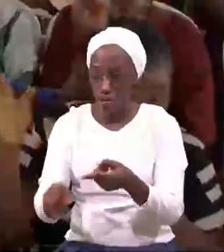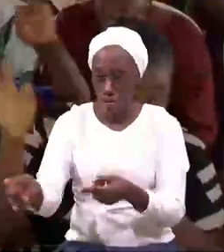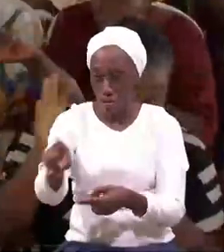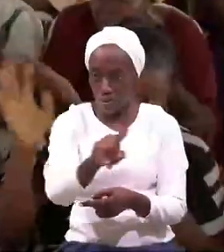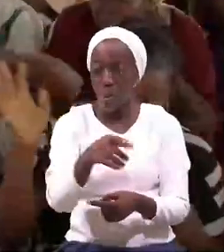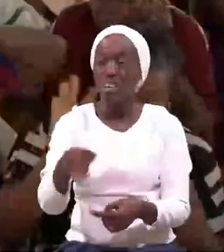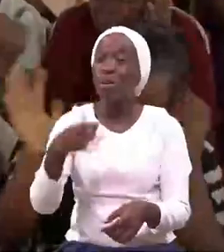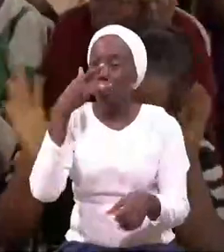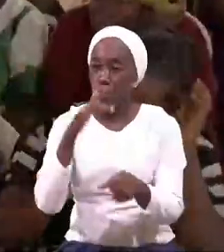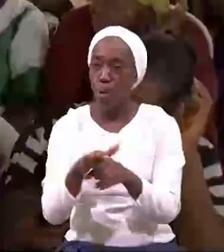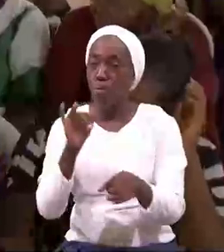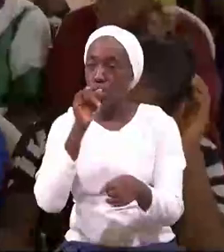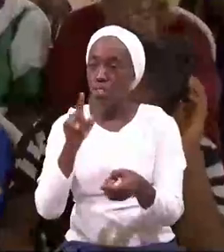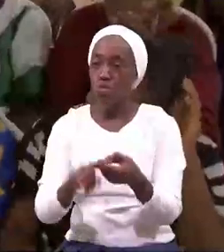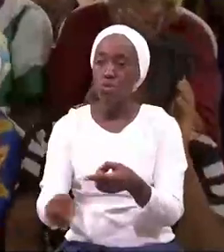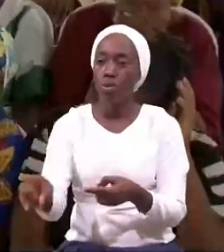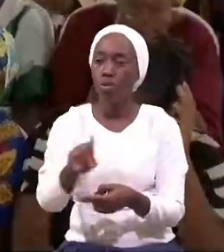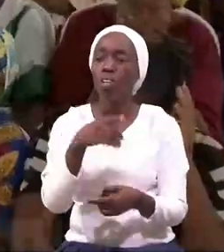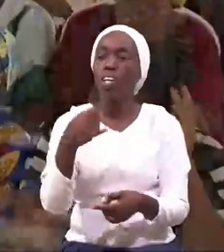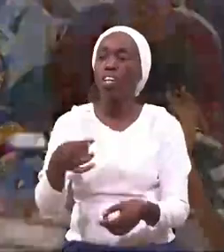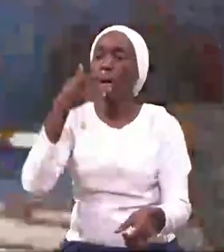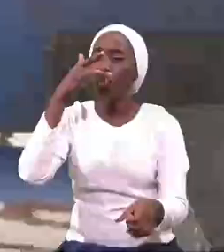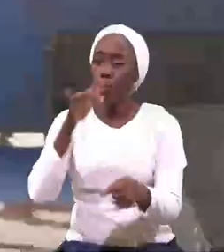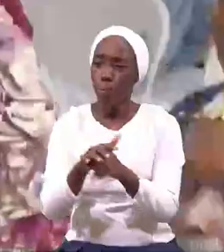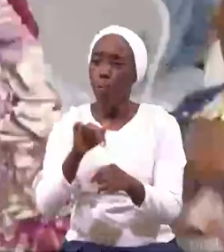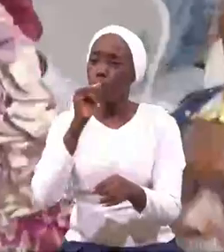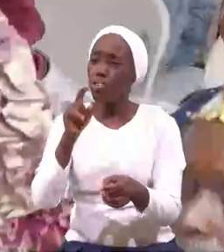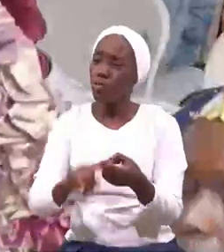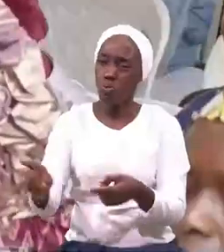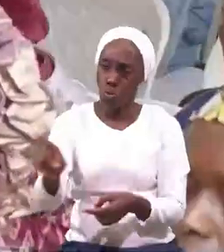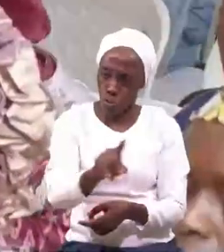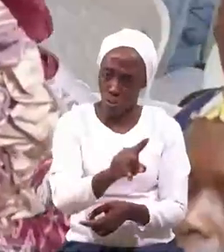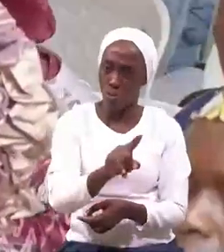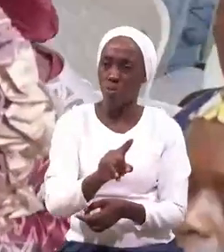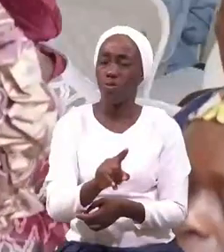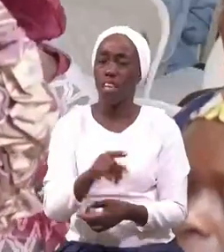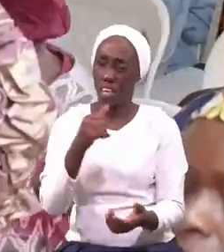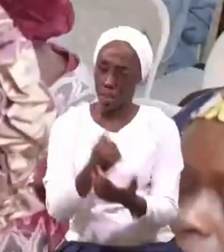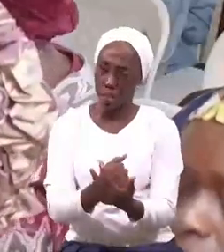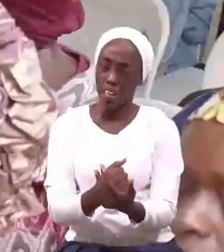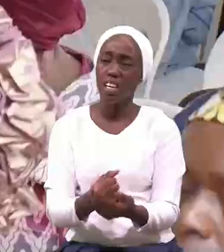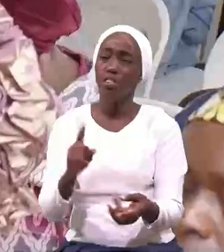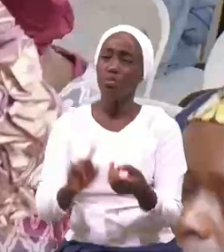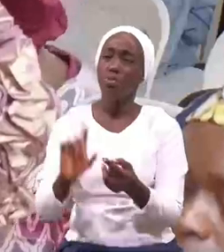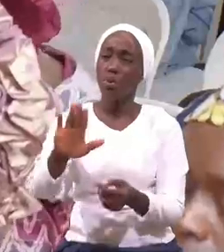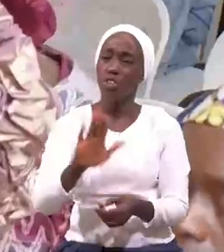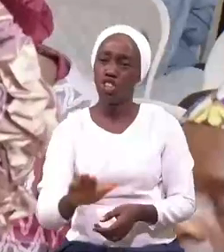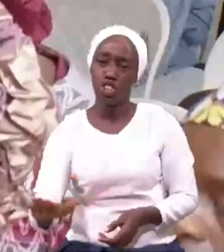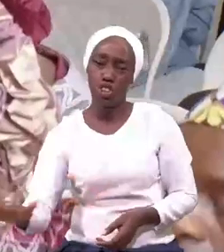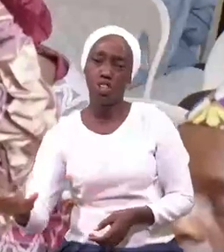La promesse est pour vous. La promesse est pour vous. Pour vos